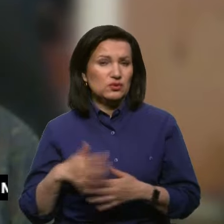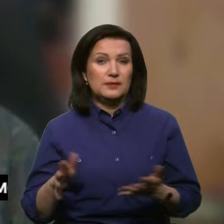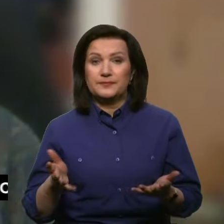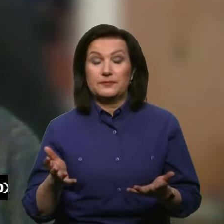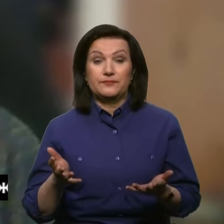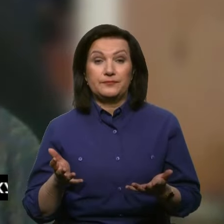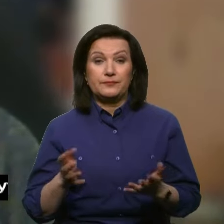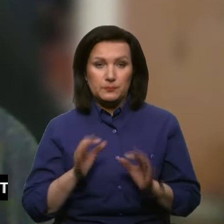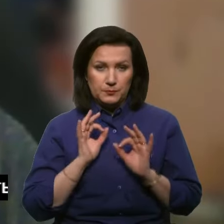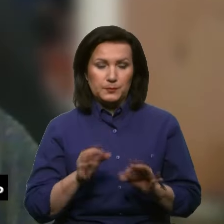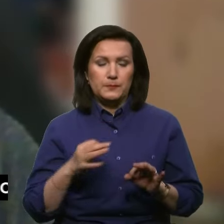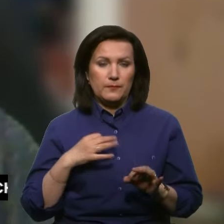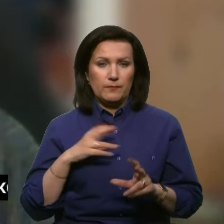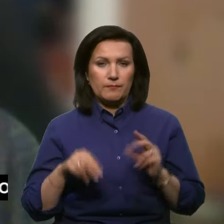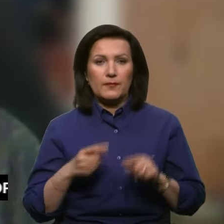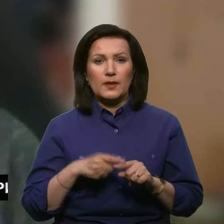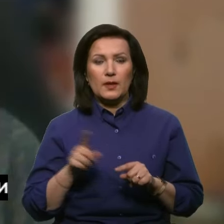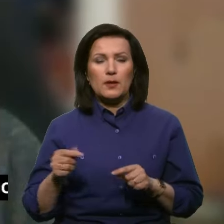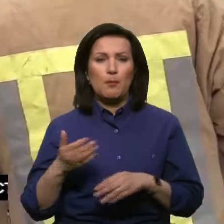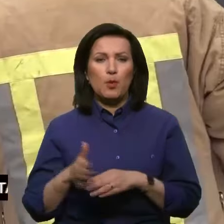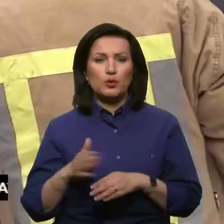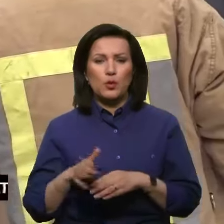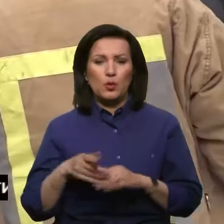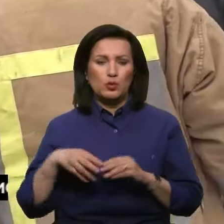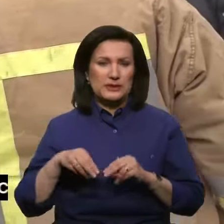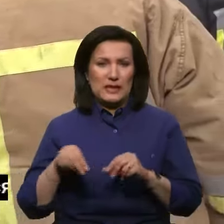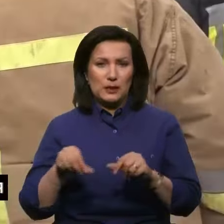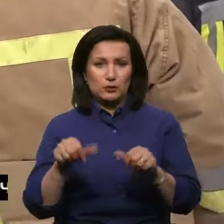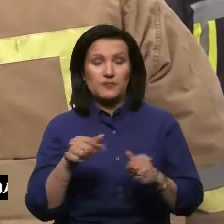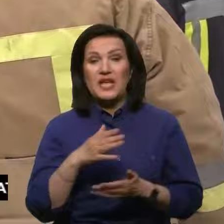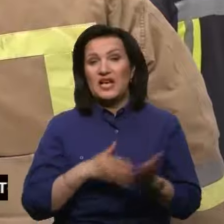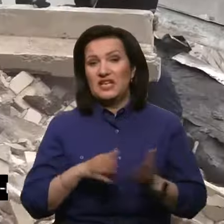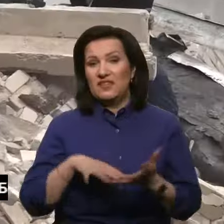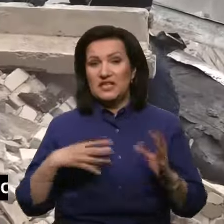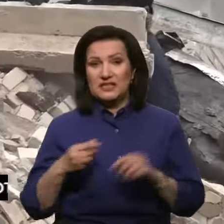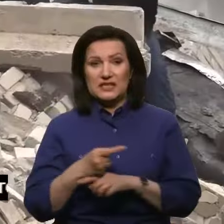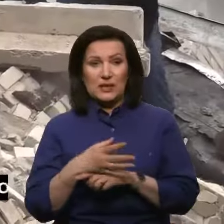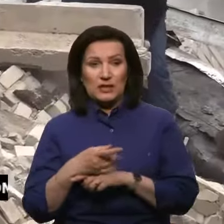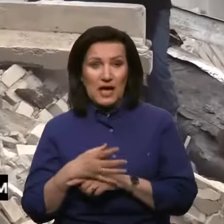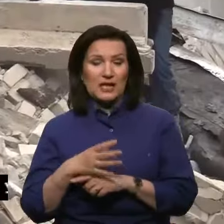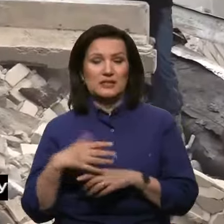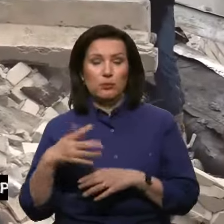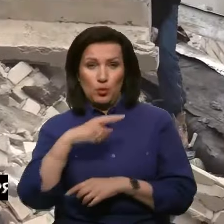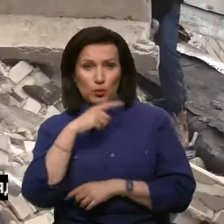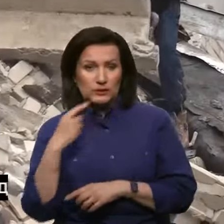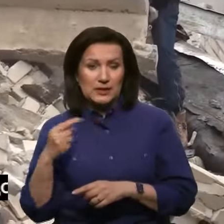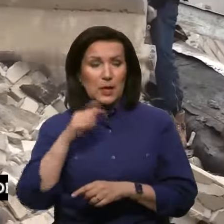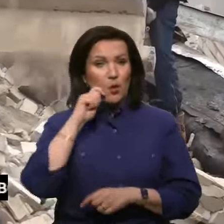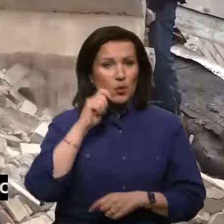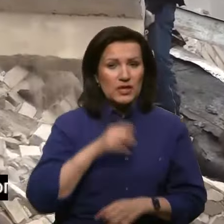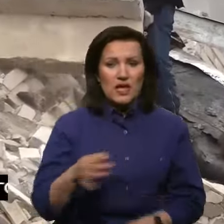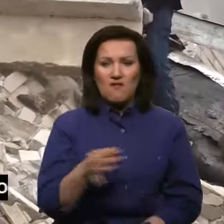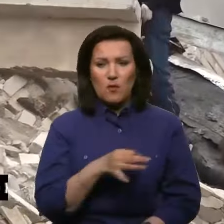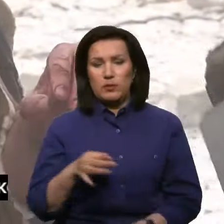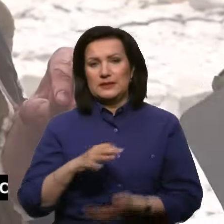як правильно ми рахували, воно вже там потрохи закінчується. Ліквідація наслідків ракетної атаки з боку Росії на Україну в